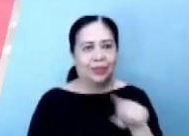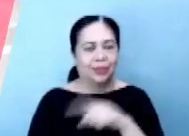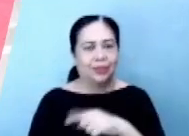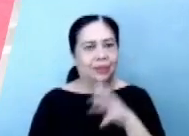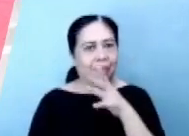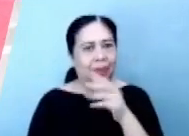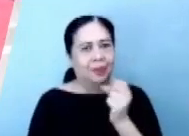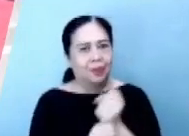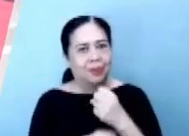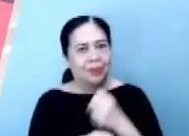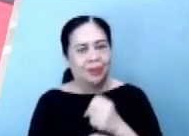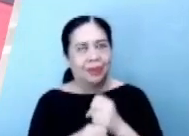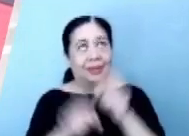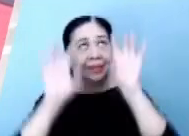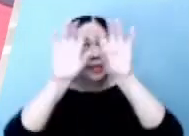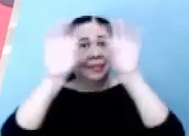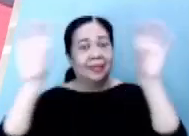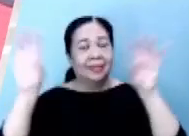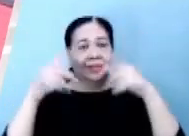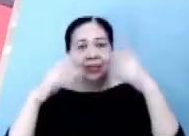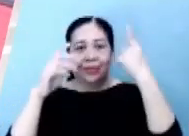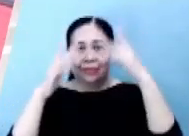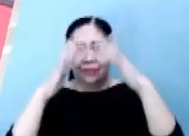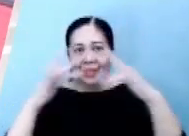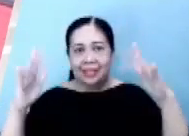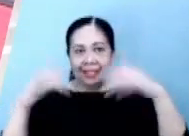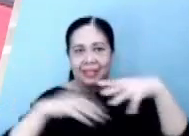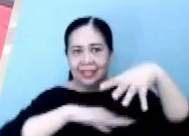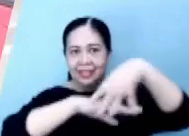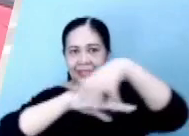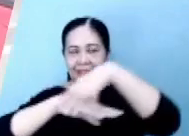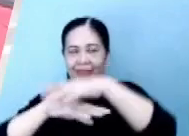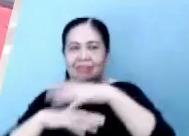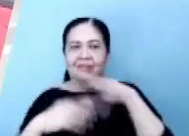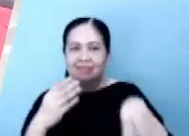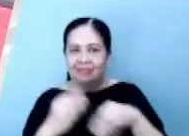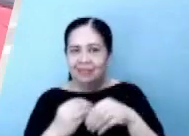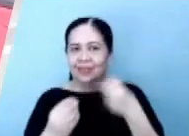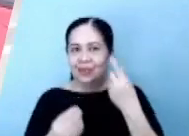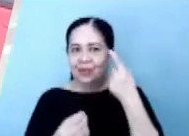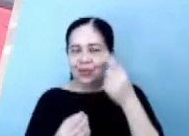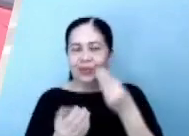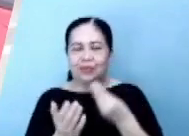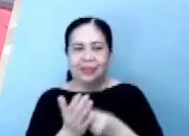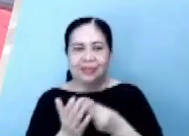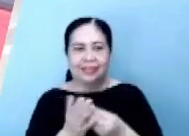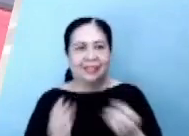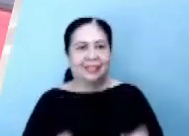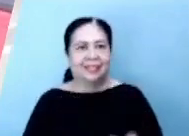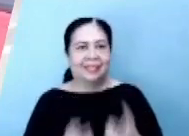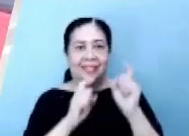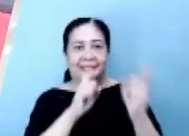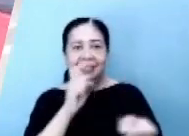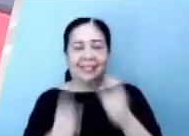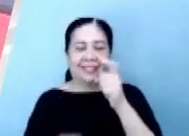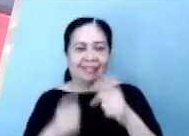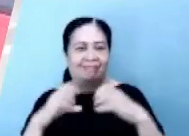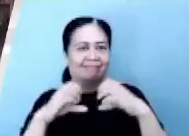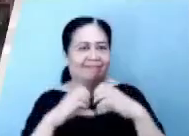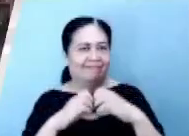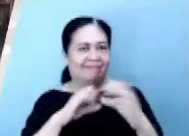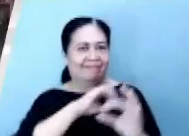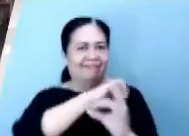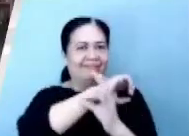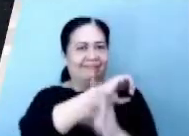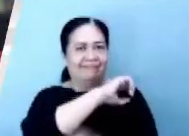ng mga pangdekorasyon sa pista para may dagdag pang gastos ang pamilya, hinandugan ang regalo ng GMA Capuso Foundation.